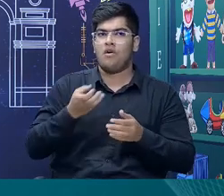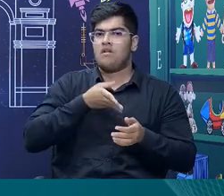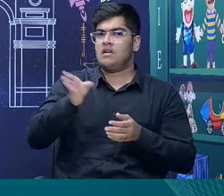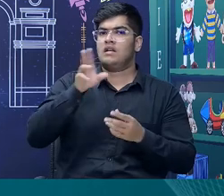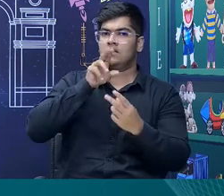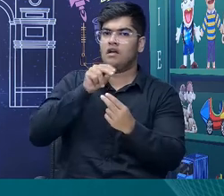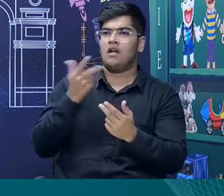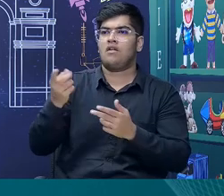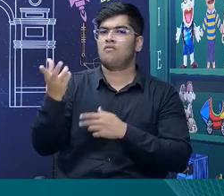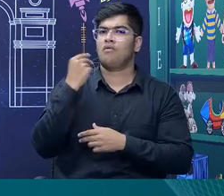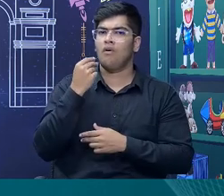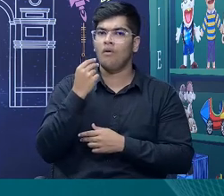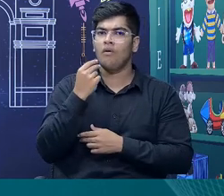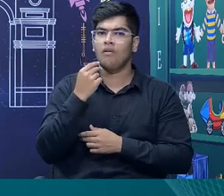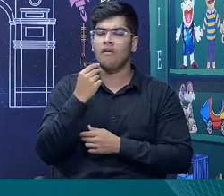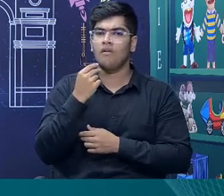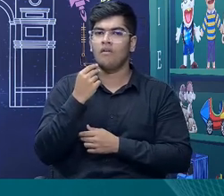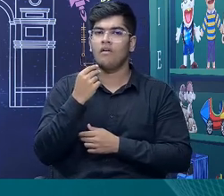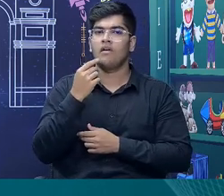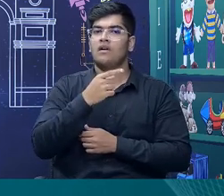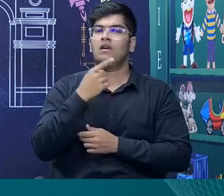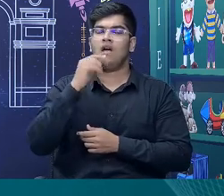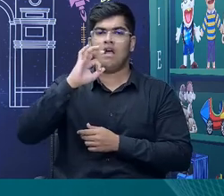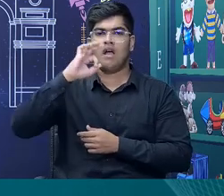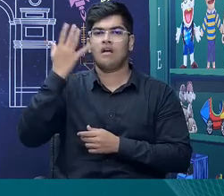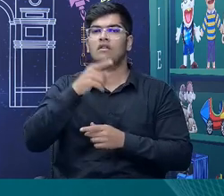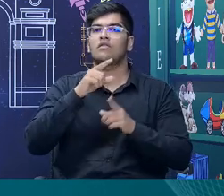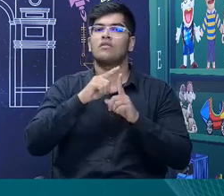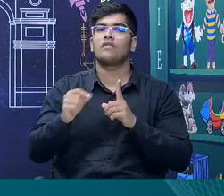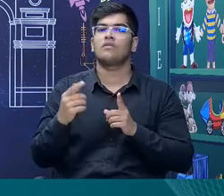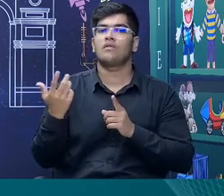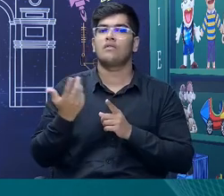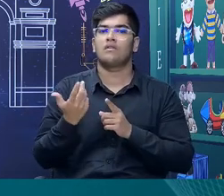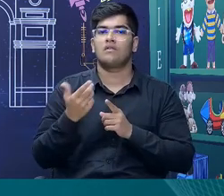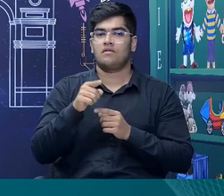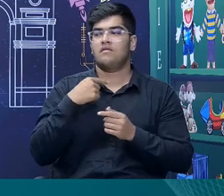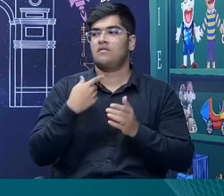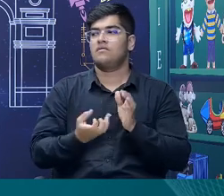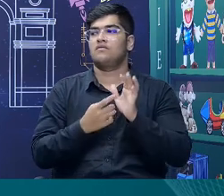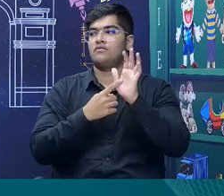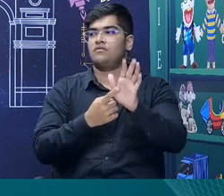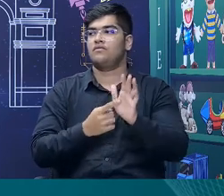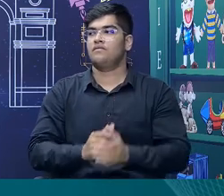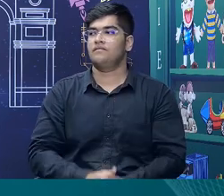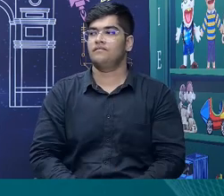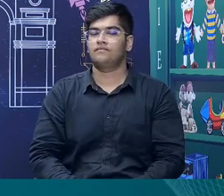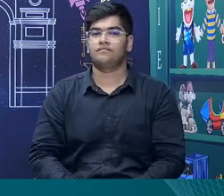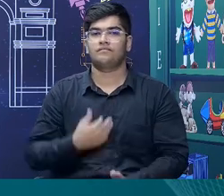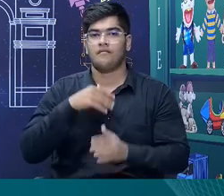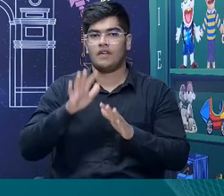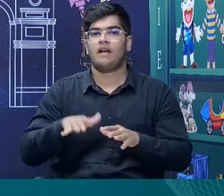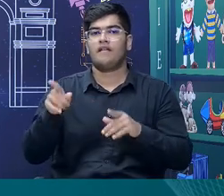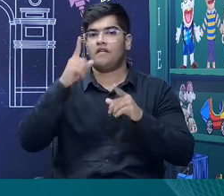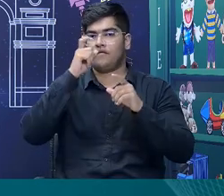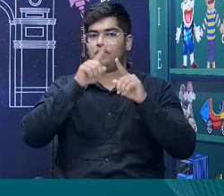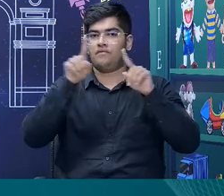तुम मुझे रॉक रहे हो तो उन्होंने गुस्से में क्या किया मैं आपको दिखाई हूं मेरे पास इसका एक